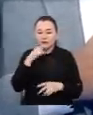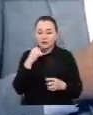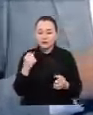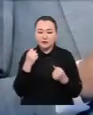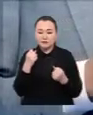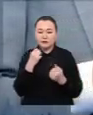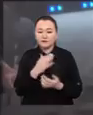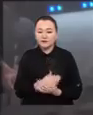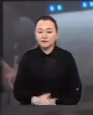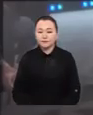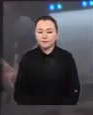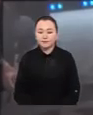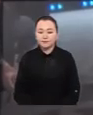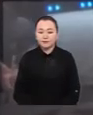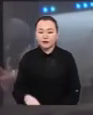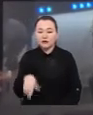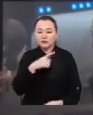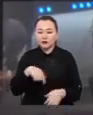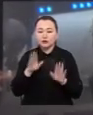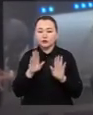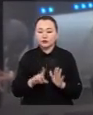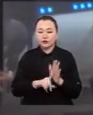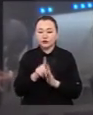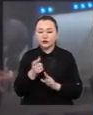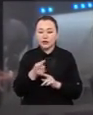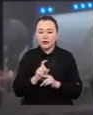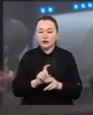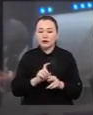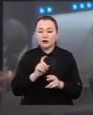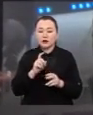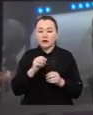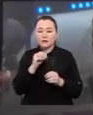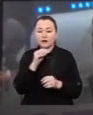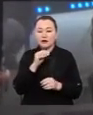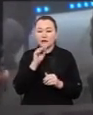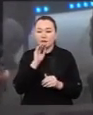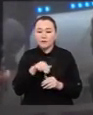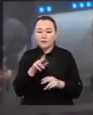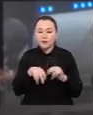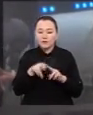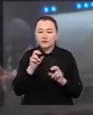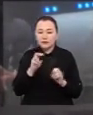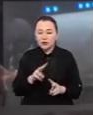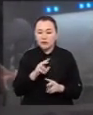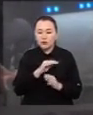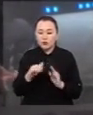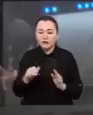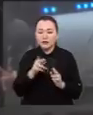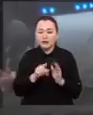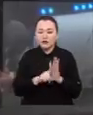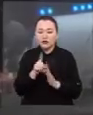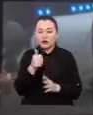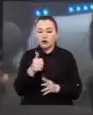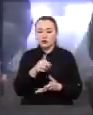спортсменов. Мы только начали эти шаги на профессиональном уровне, но для начала у нас очень хорошие